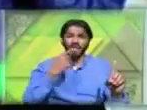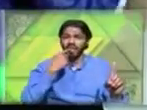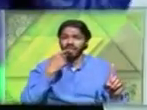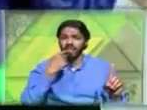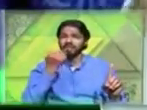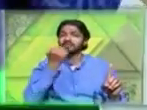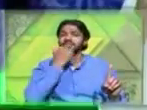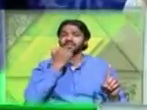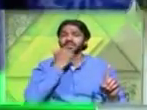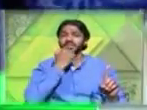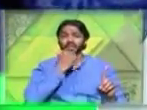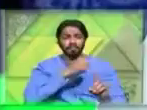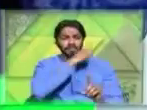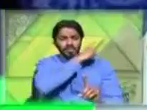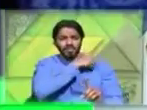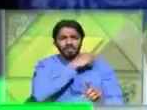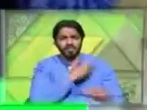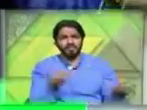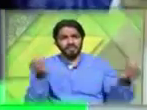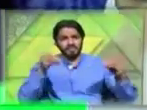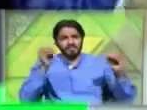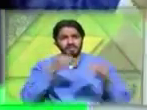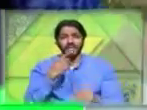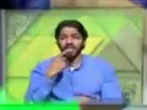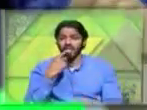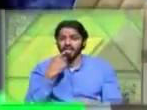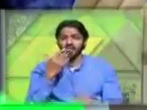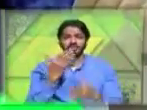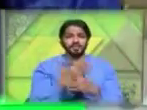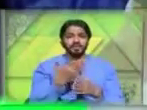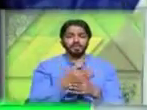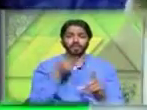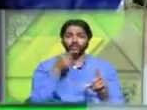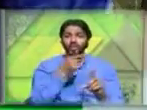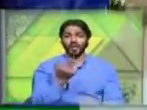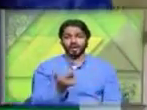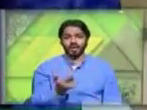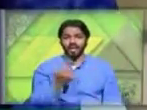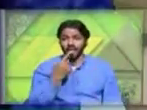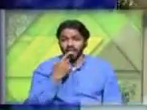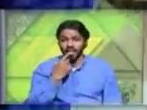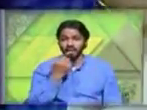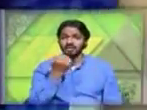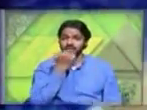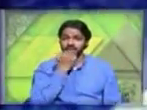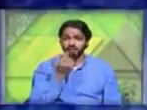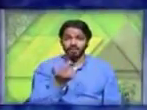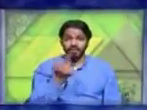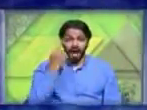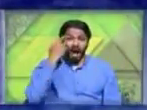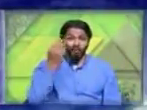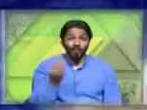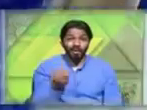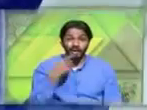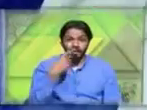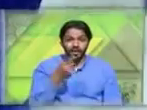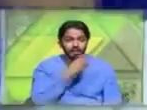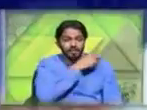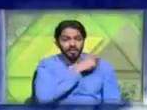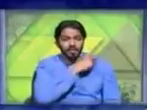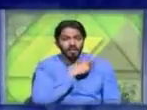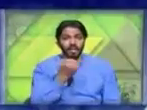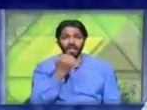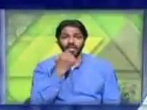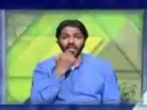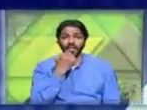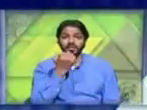هذا هو الذي أوردني الموارد، هذا هو الذي أهلكني وأوقعني في المهالك. الصديق يقول هذا: وأنا أقسم